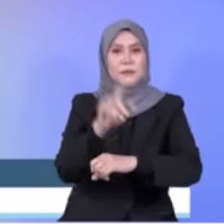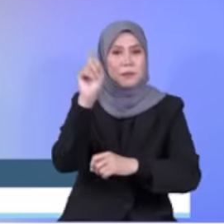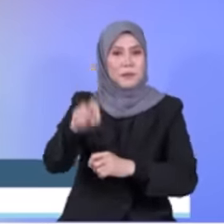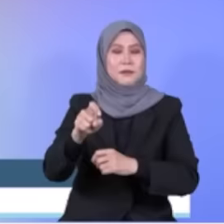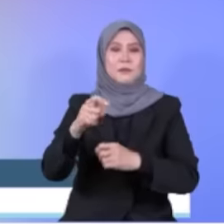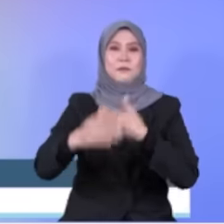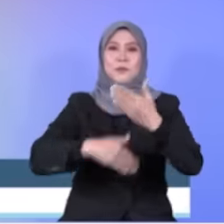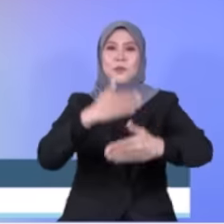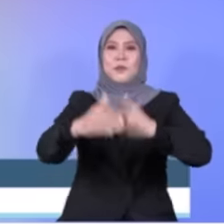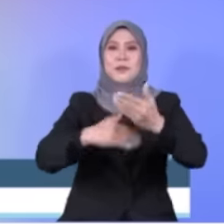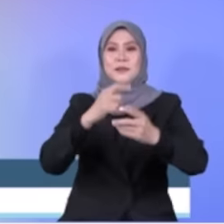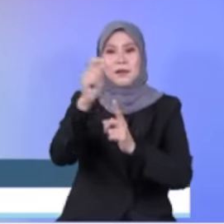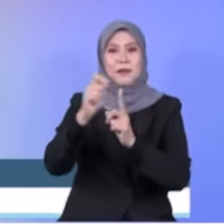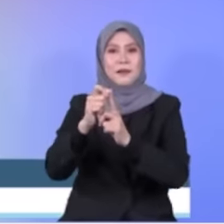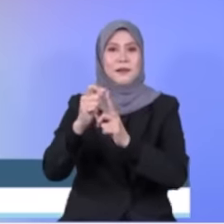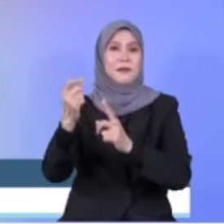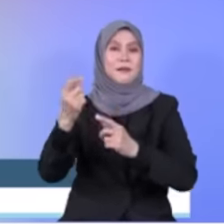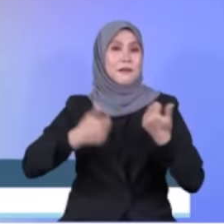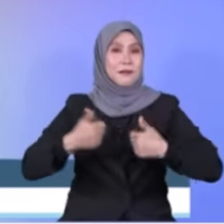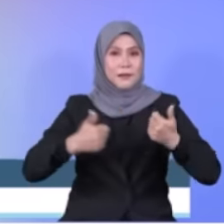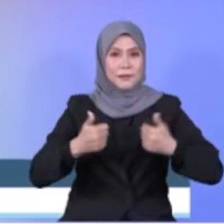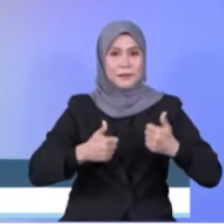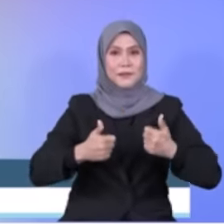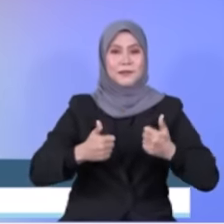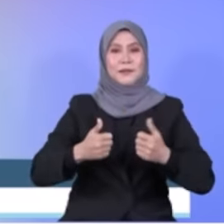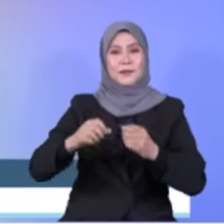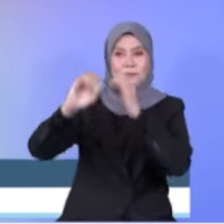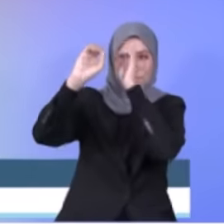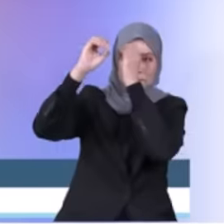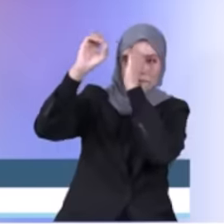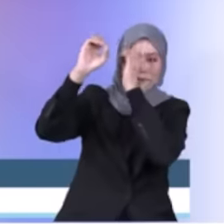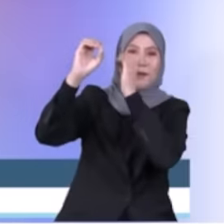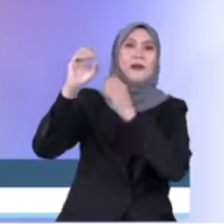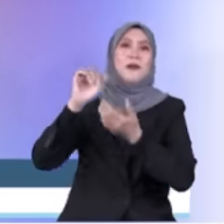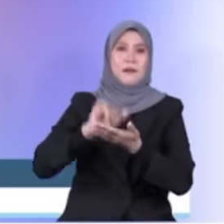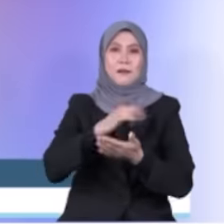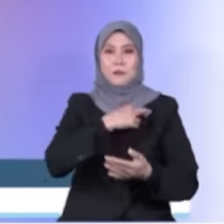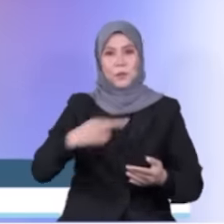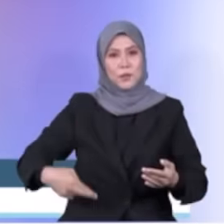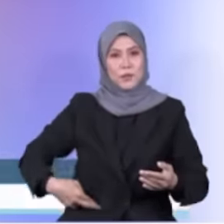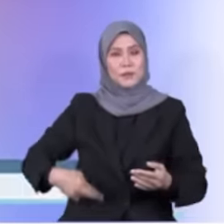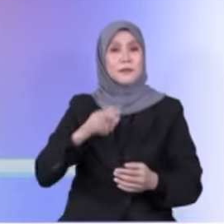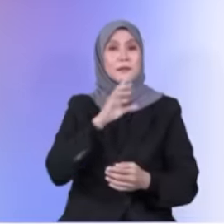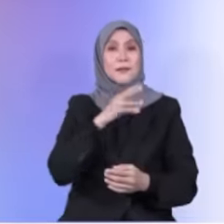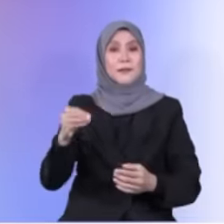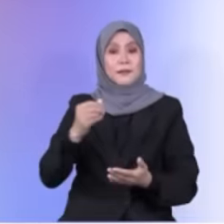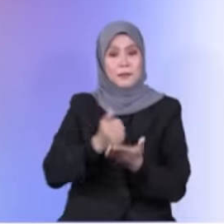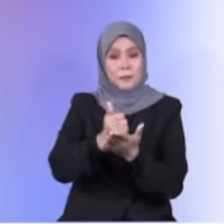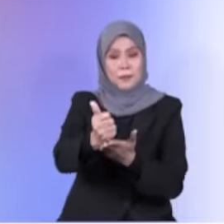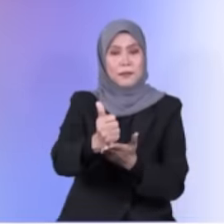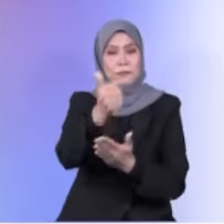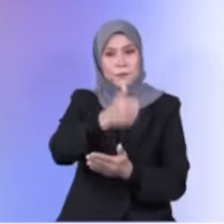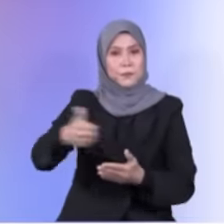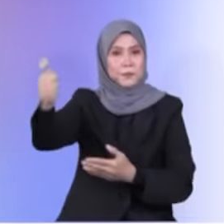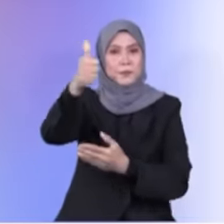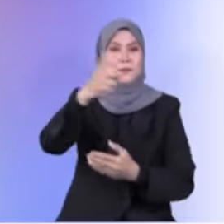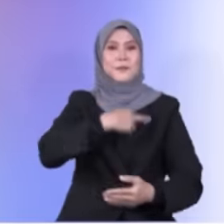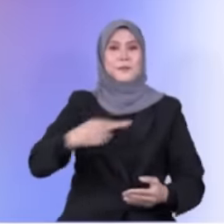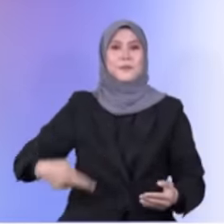penentuan resmi dari hari raya yang dibuat oleh penyimpan Mall besar raja-raja selaku pihak yang diamanahkan oleh majelis raja-raja